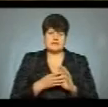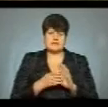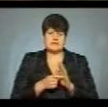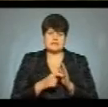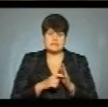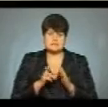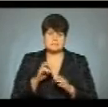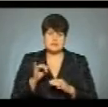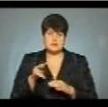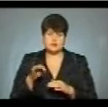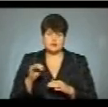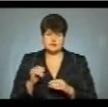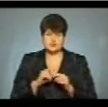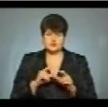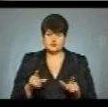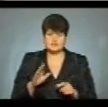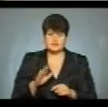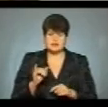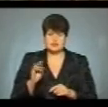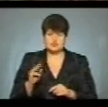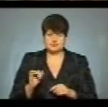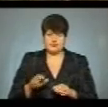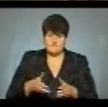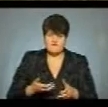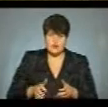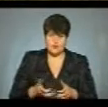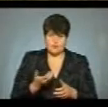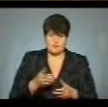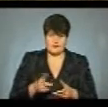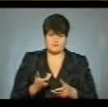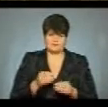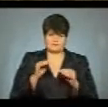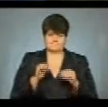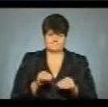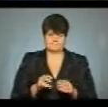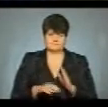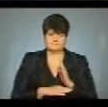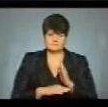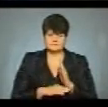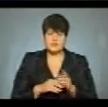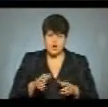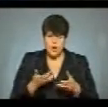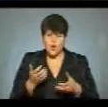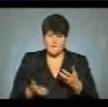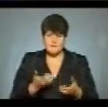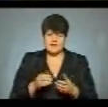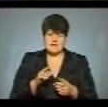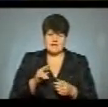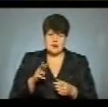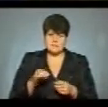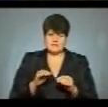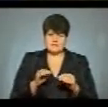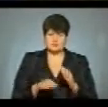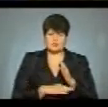Дев'ятикласник із Білокриницької школи Віталій Іщук викопує ями для саджанців. Копаю ями і саджу дерева. Ми